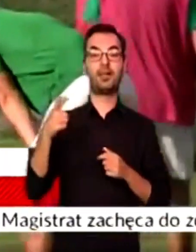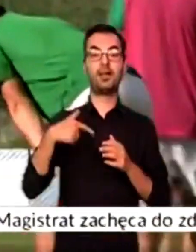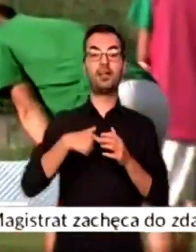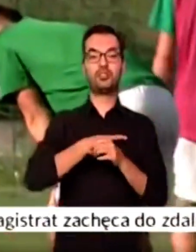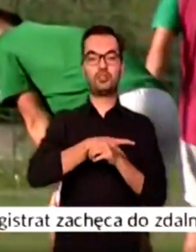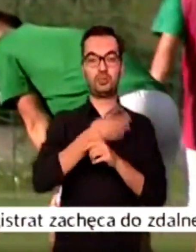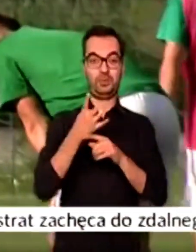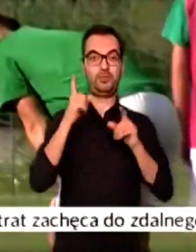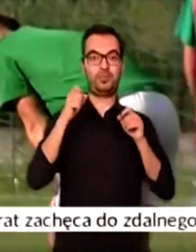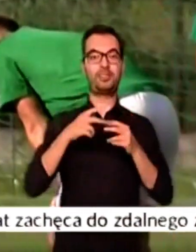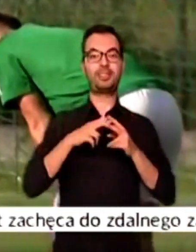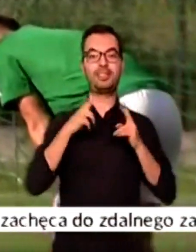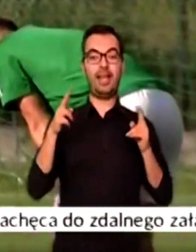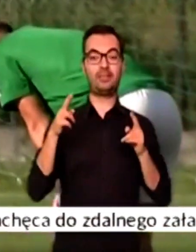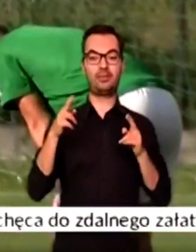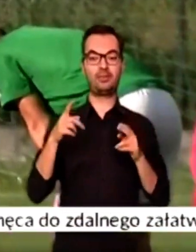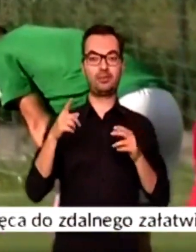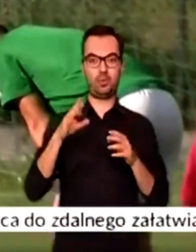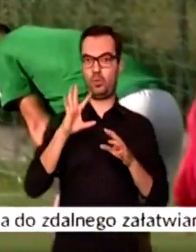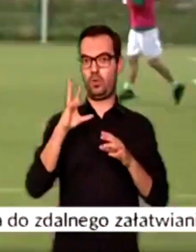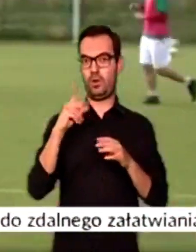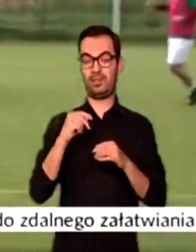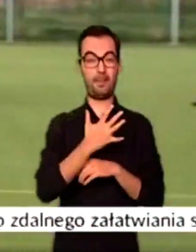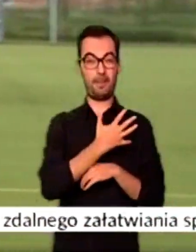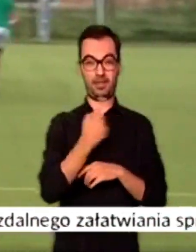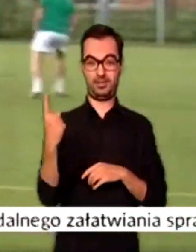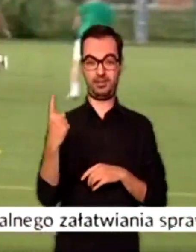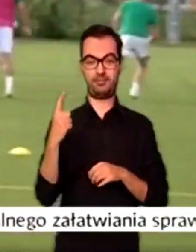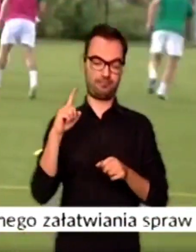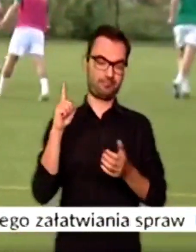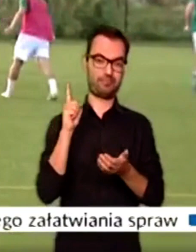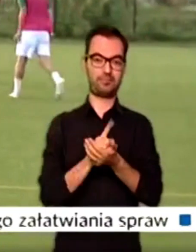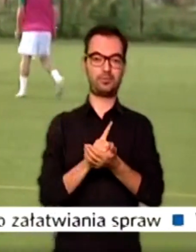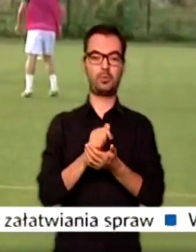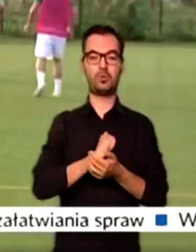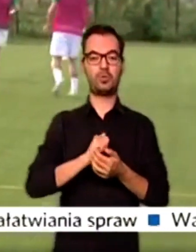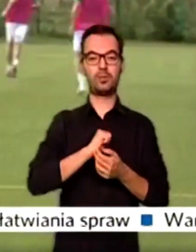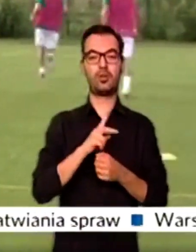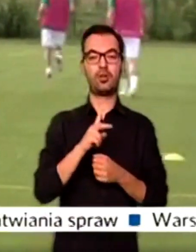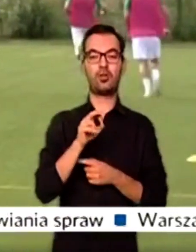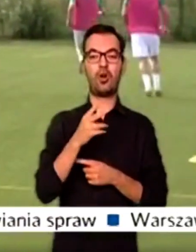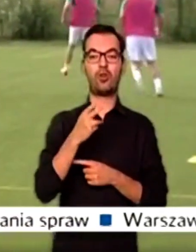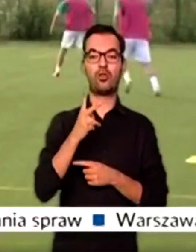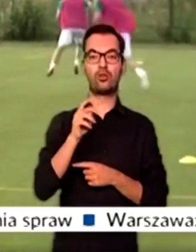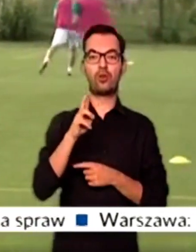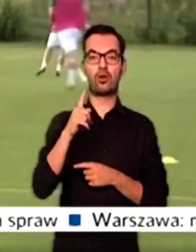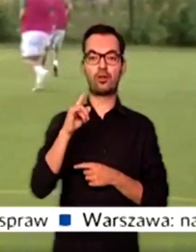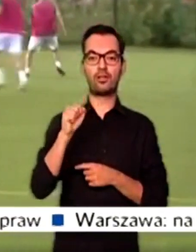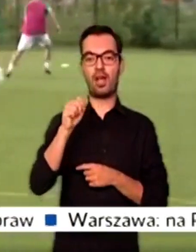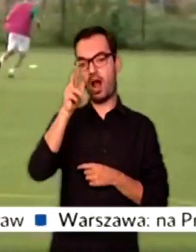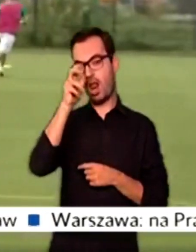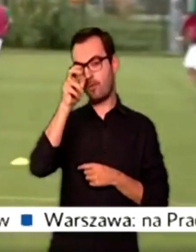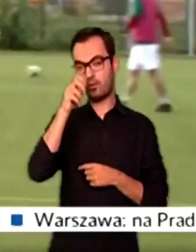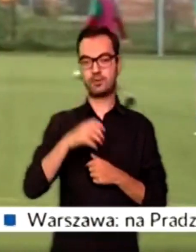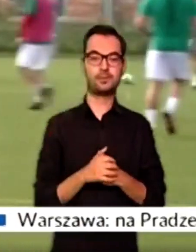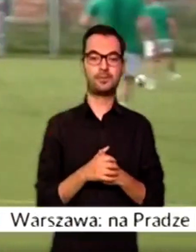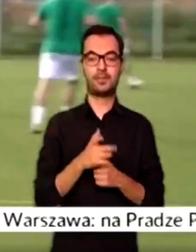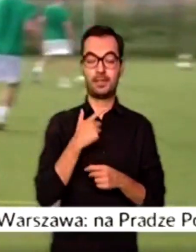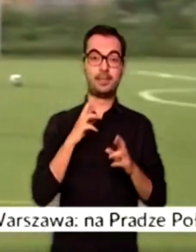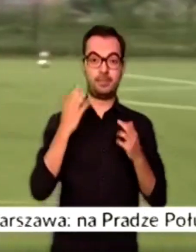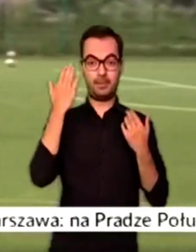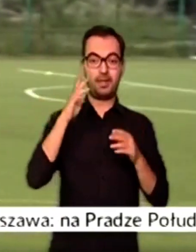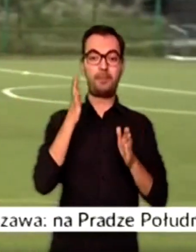inaugurację sezonu nowodworzanie wysoko, bo aż 5-1 pokonali u siebie Concordię Elbląg. Liczyłem na to, że nasze przygotowania